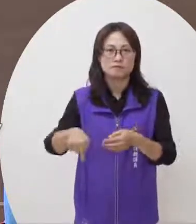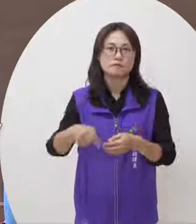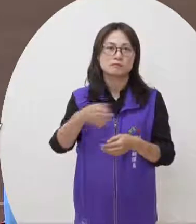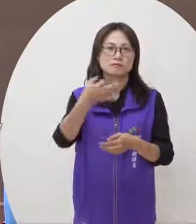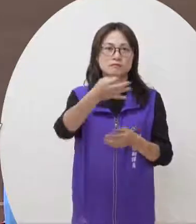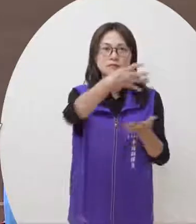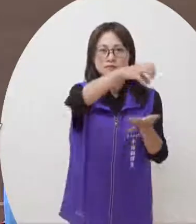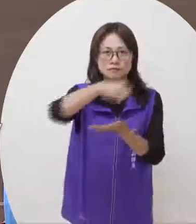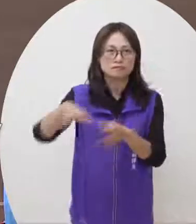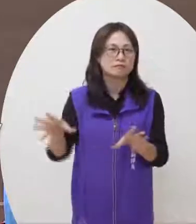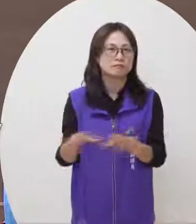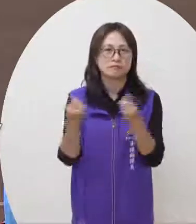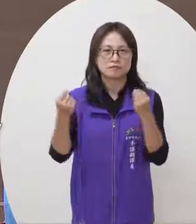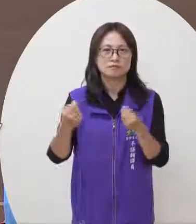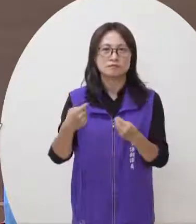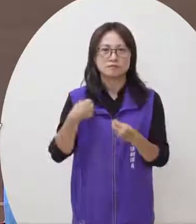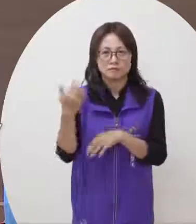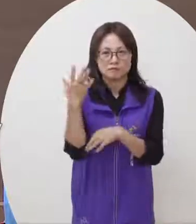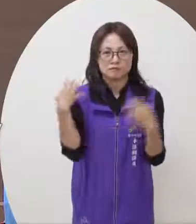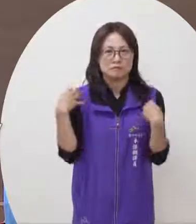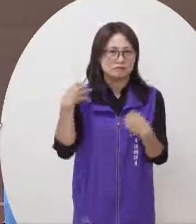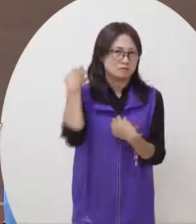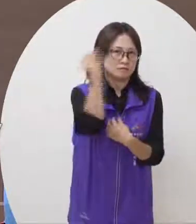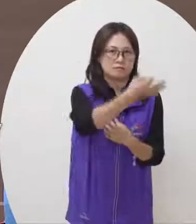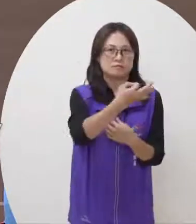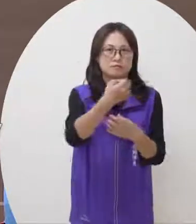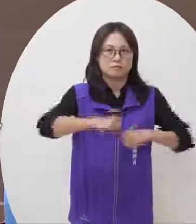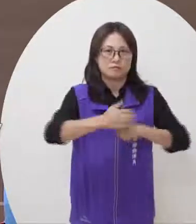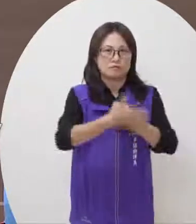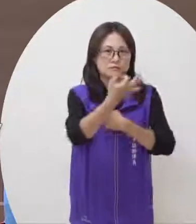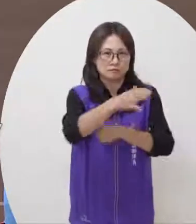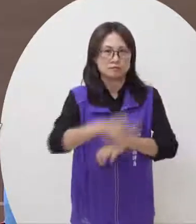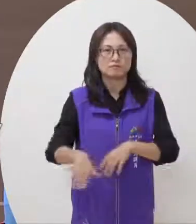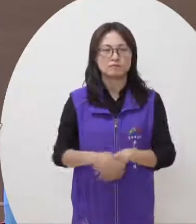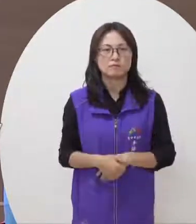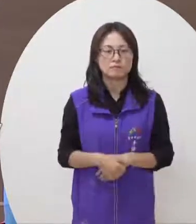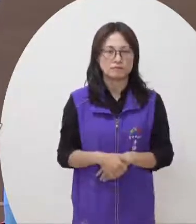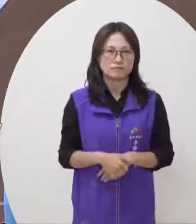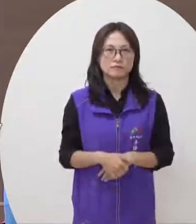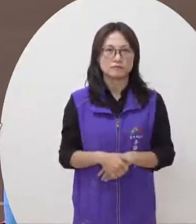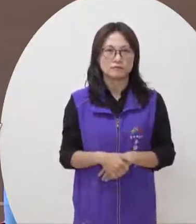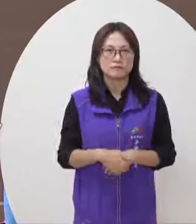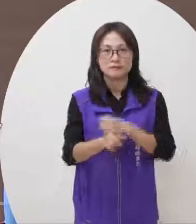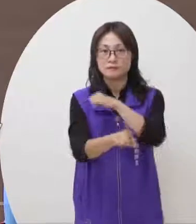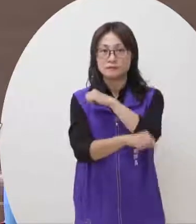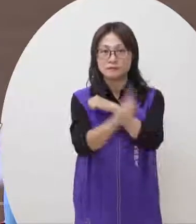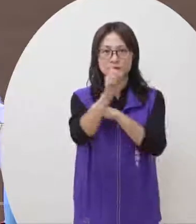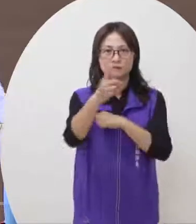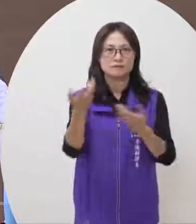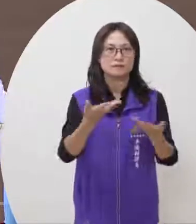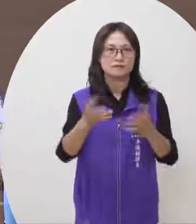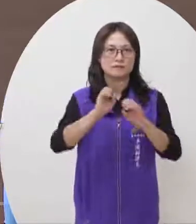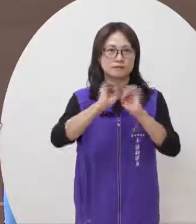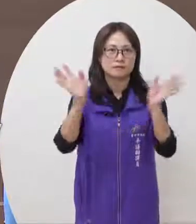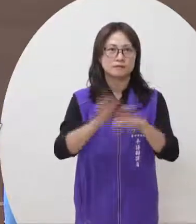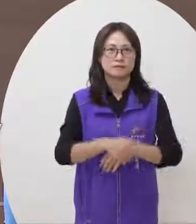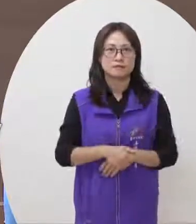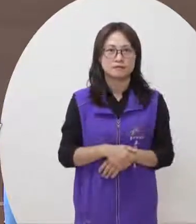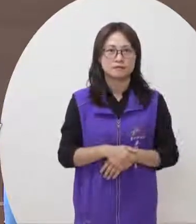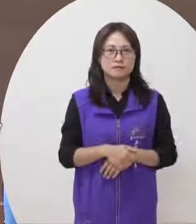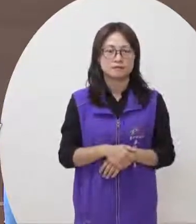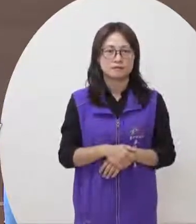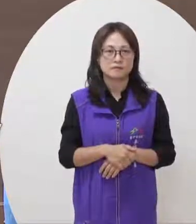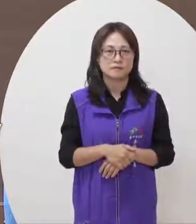们直接给健保局缴掉，他不用交钱给健保哈。最后一点是跟大家报告一个好消